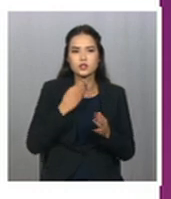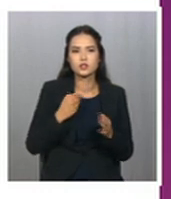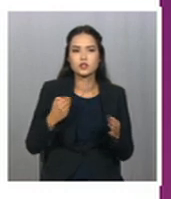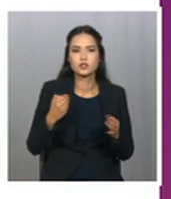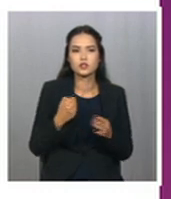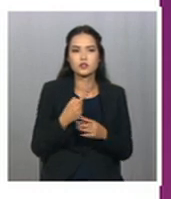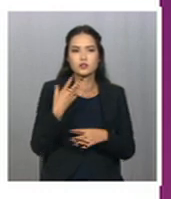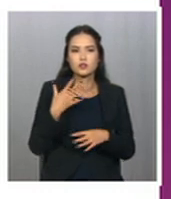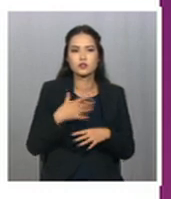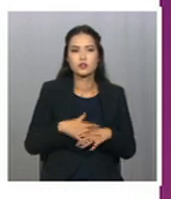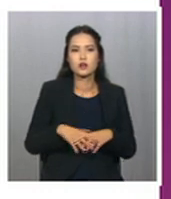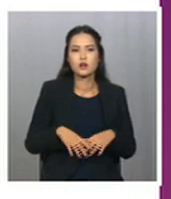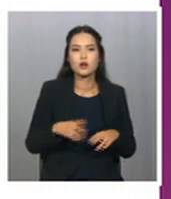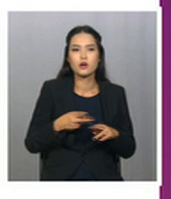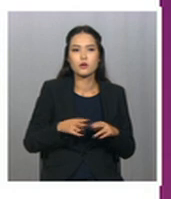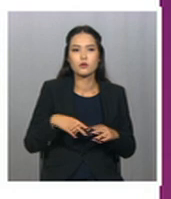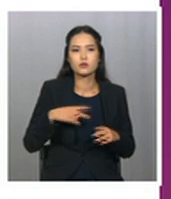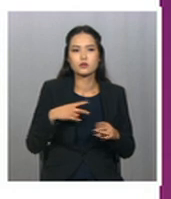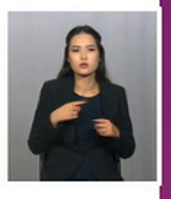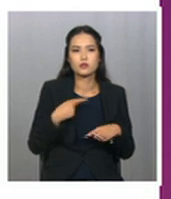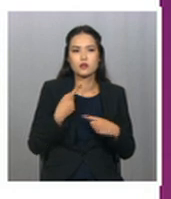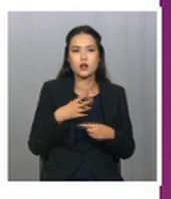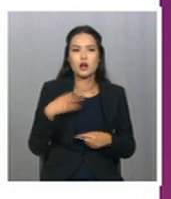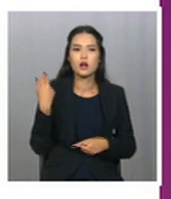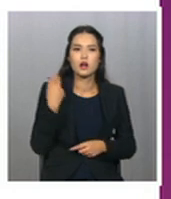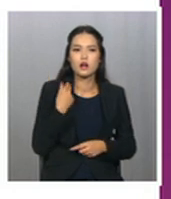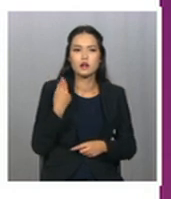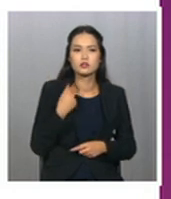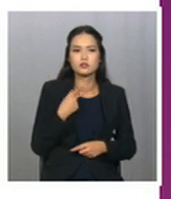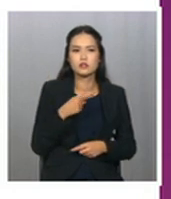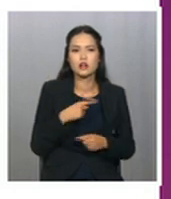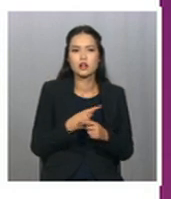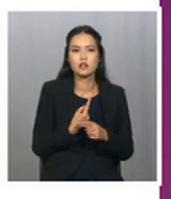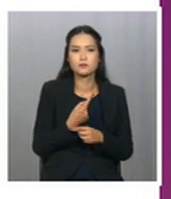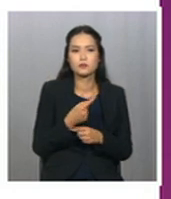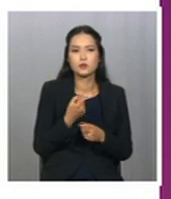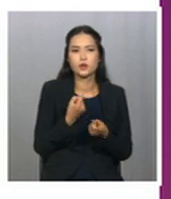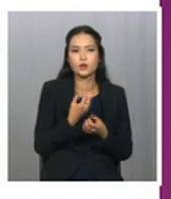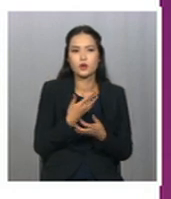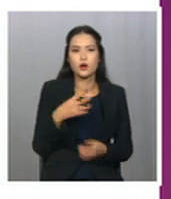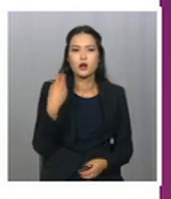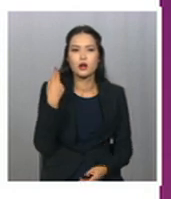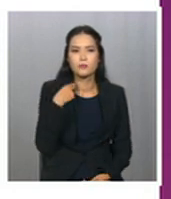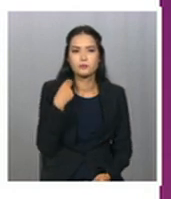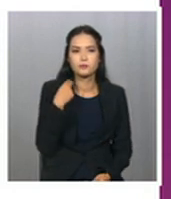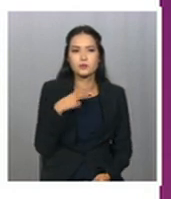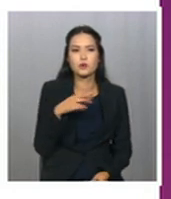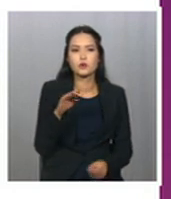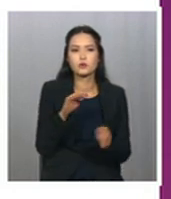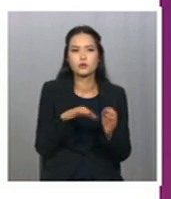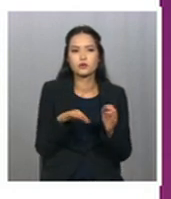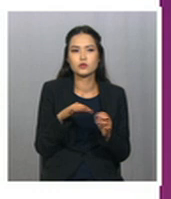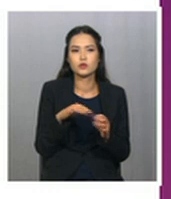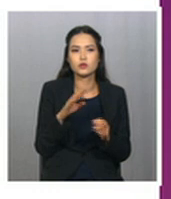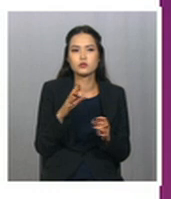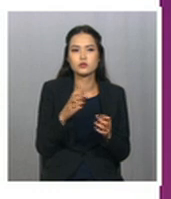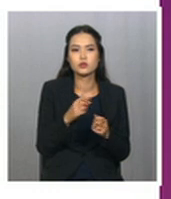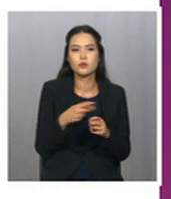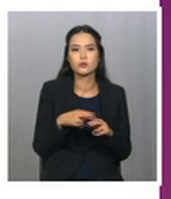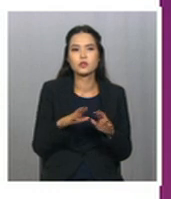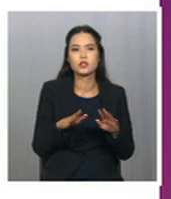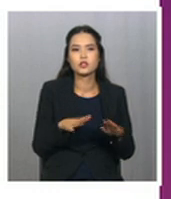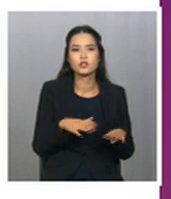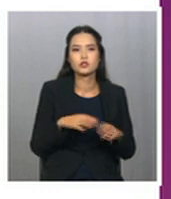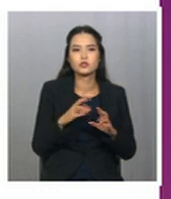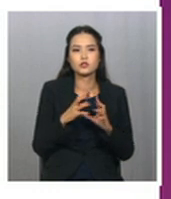ұсынатын. Оның пікірінше ақ шалдымен күллі Америка құрлығын уысында ұстап, содан кейін дүние жүзіне үстемдігін